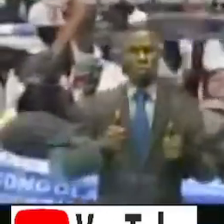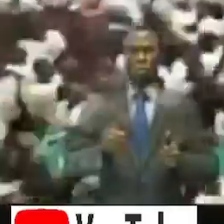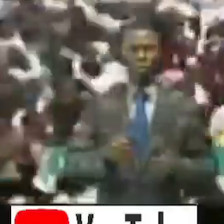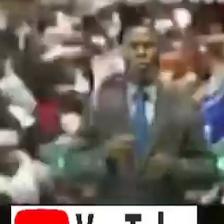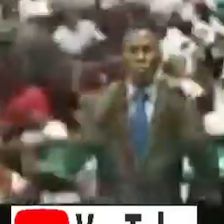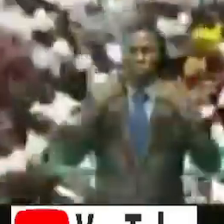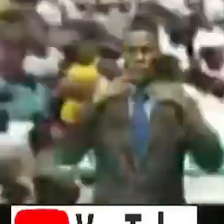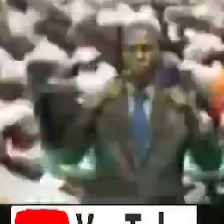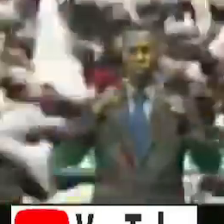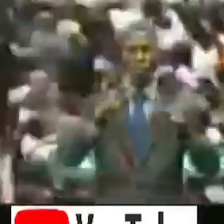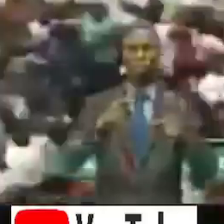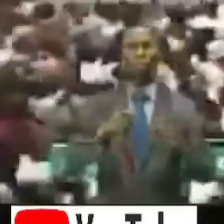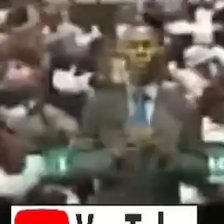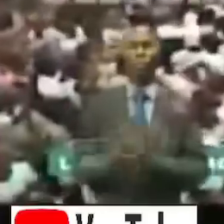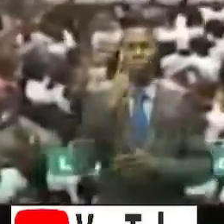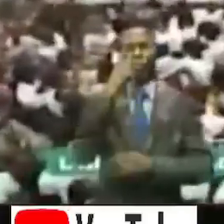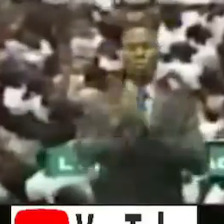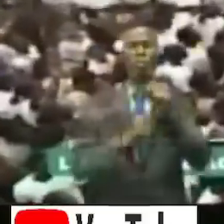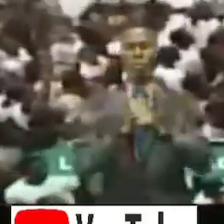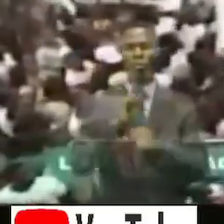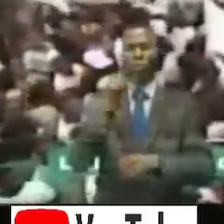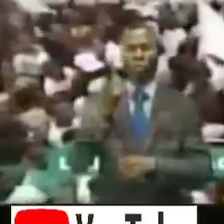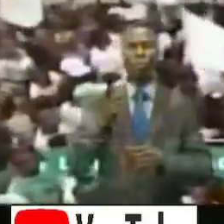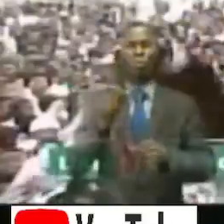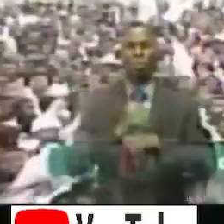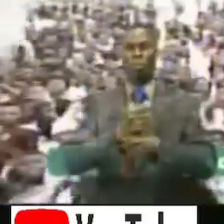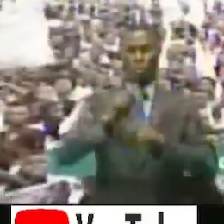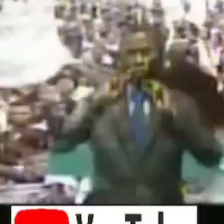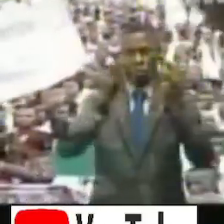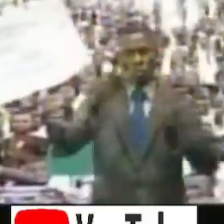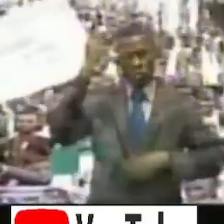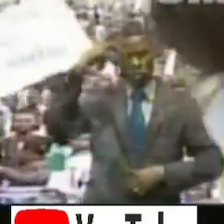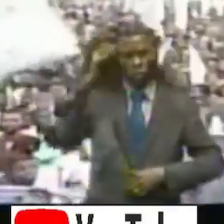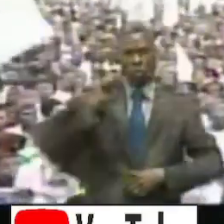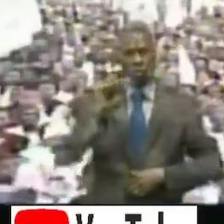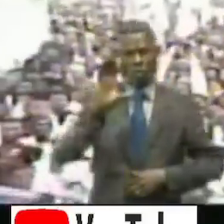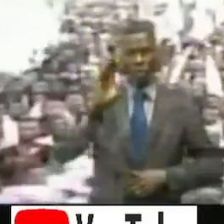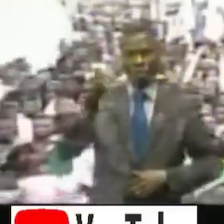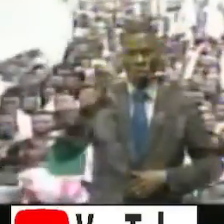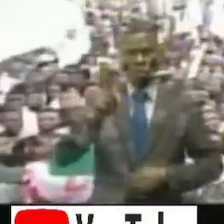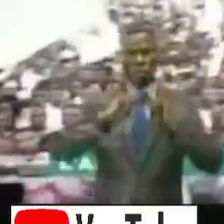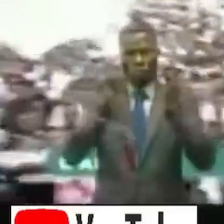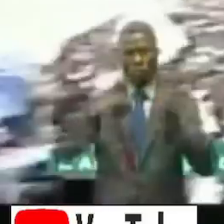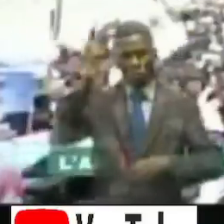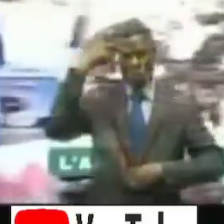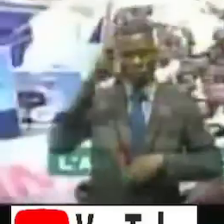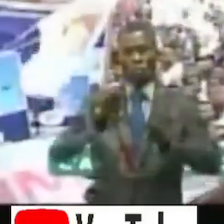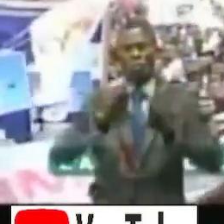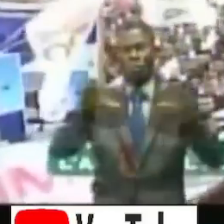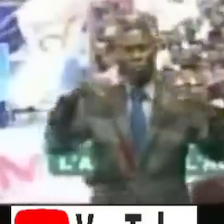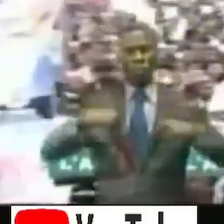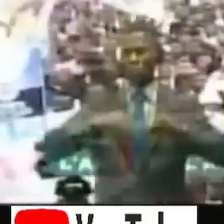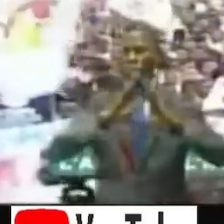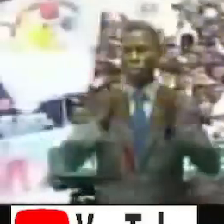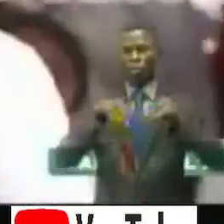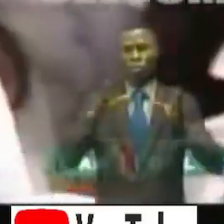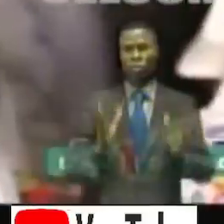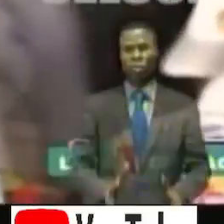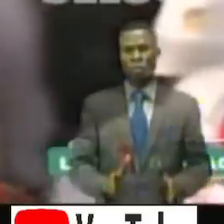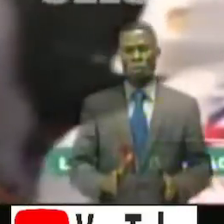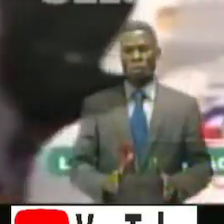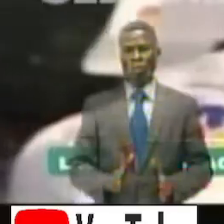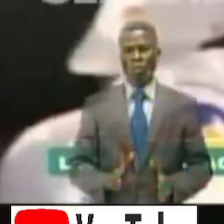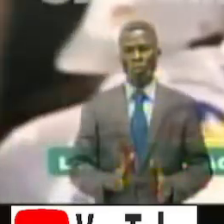Rappelons que, à peine une année seulement d'existence, l'ACP, parti politique ouvert à tous les Congolais et qui s'est